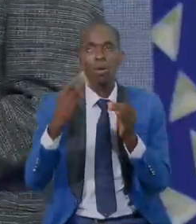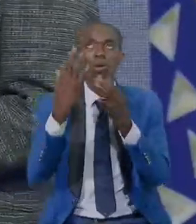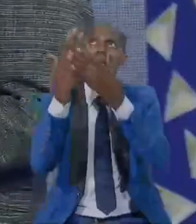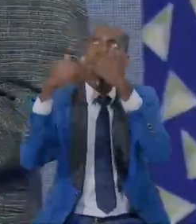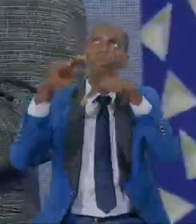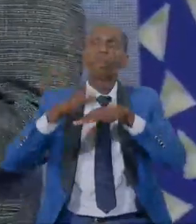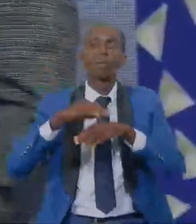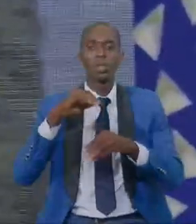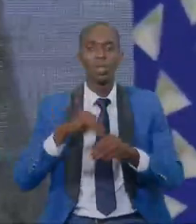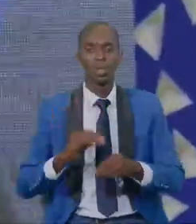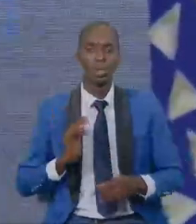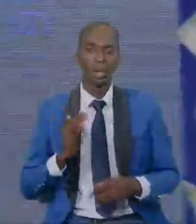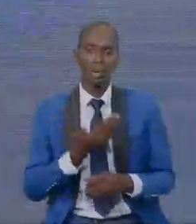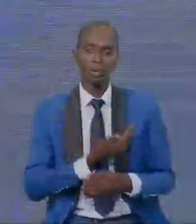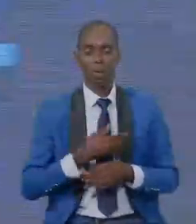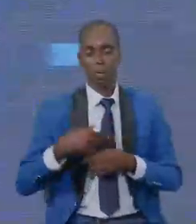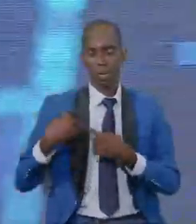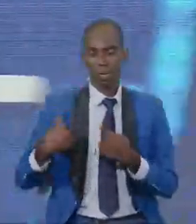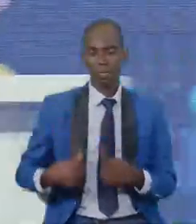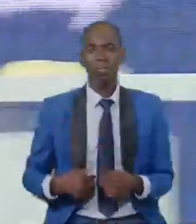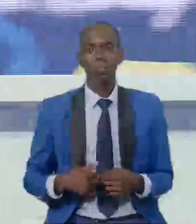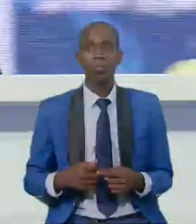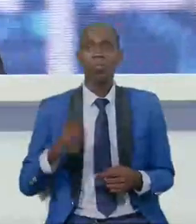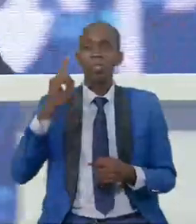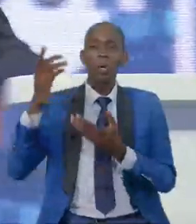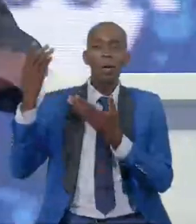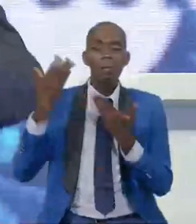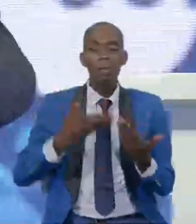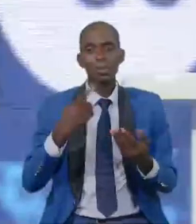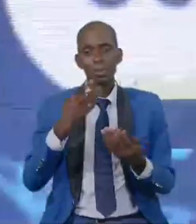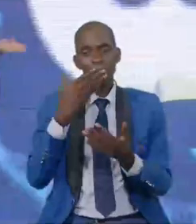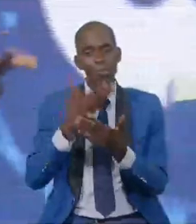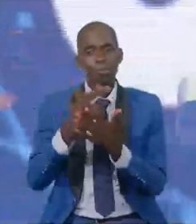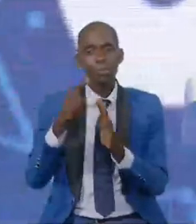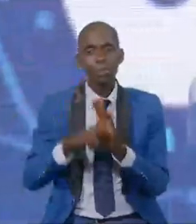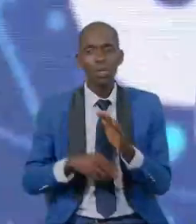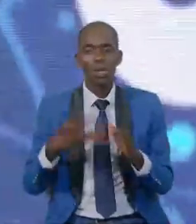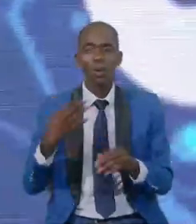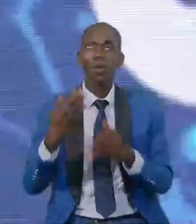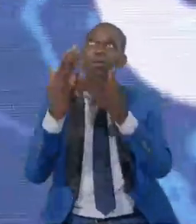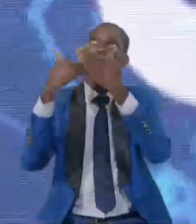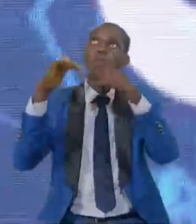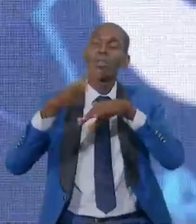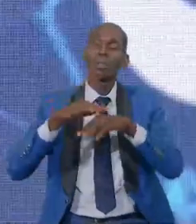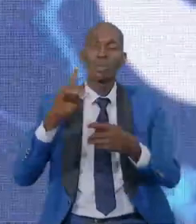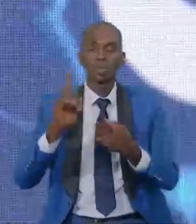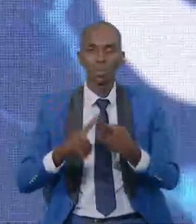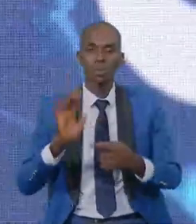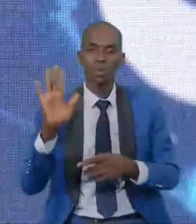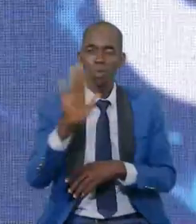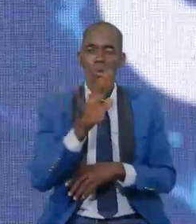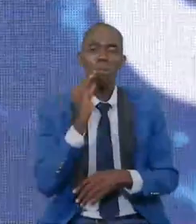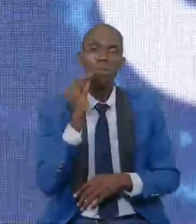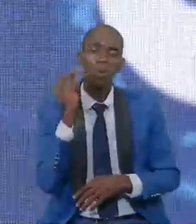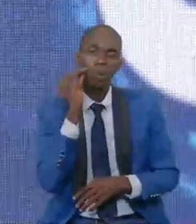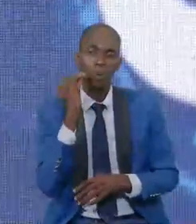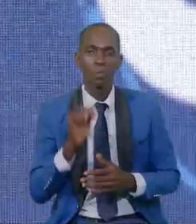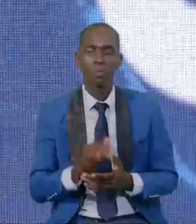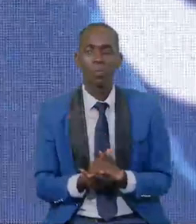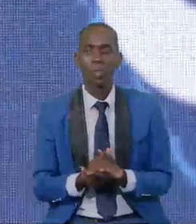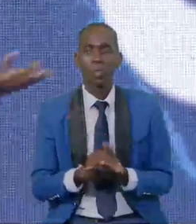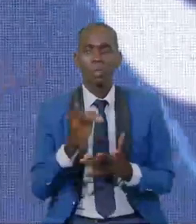il fait apporter la bonté du ciel à ce cœur-là. Il apporte la bonté du ciel dans